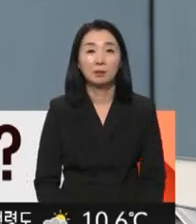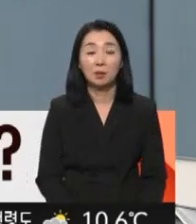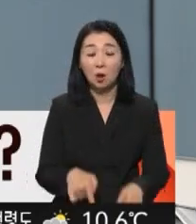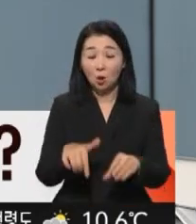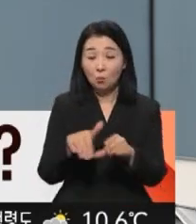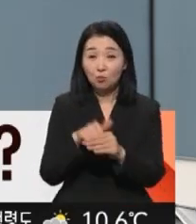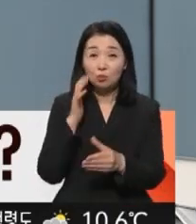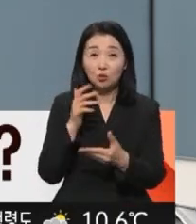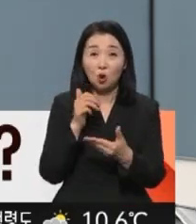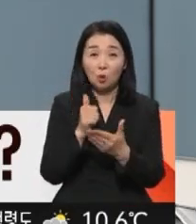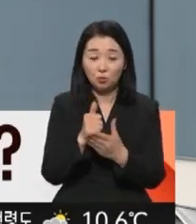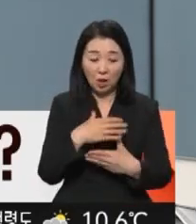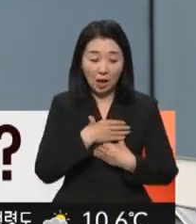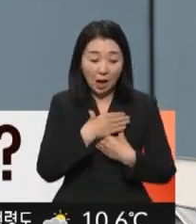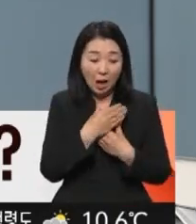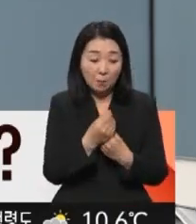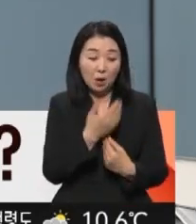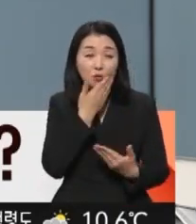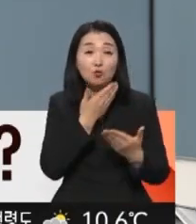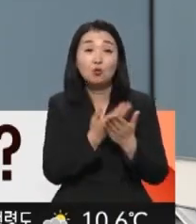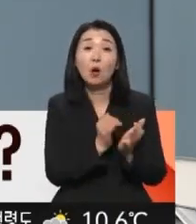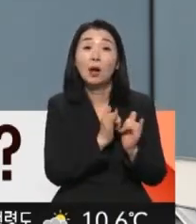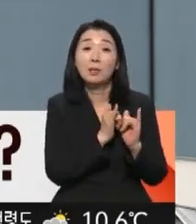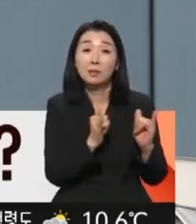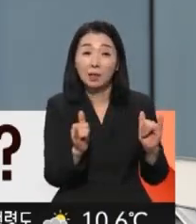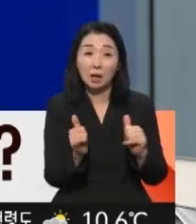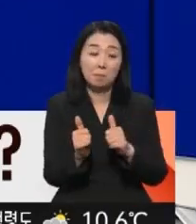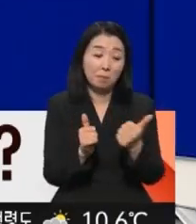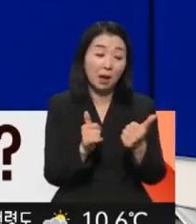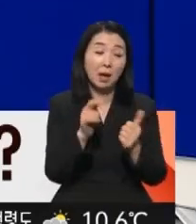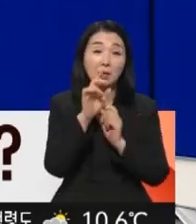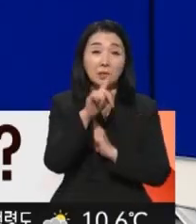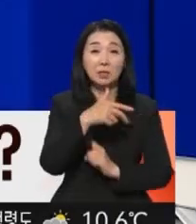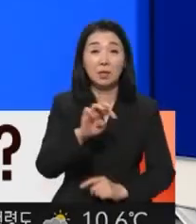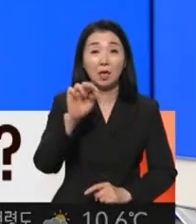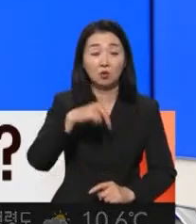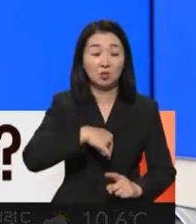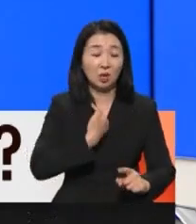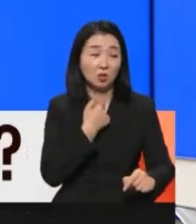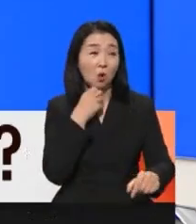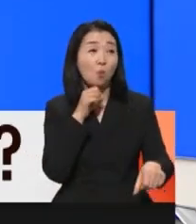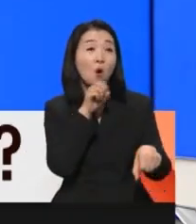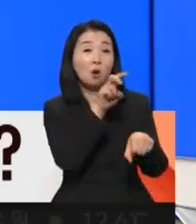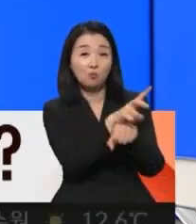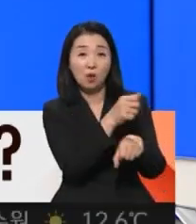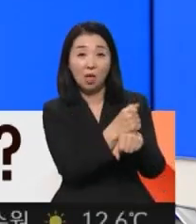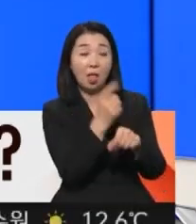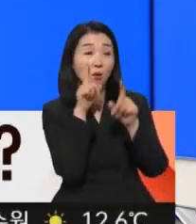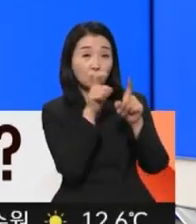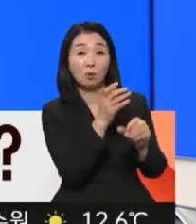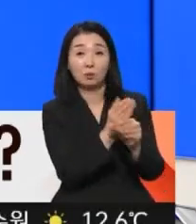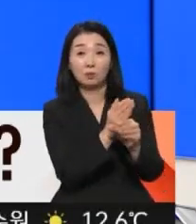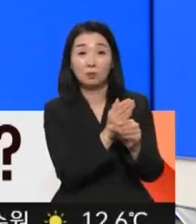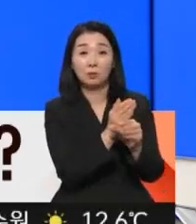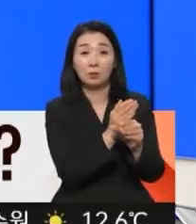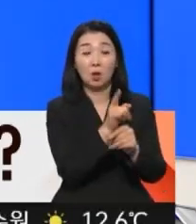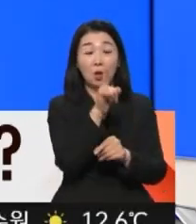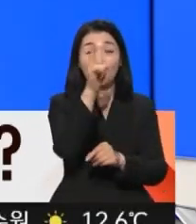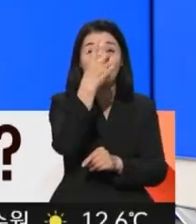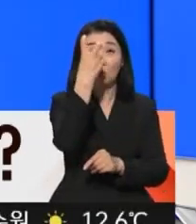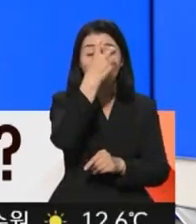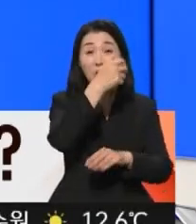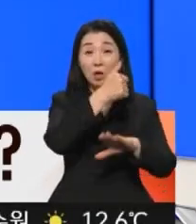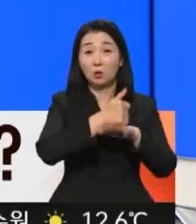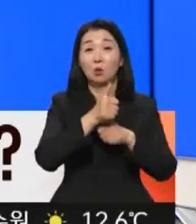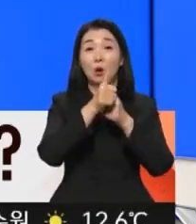청와대 안보라인의 핵심 인물이죠. 피살된 고 이대준 씨가 자진 월북한 걸로 몰아갔다는 의혹을 받고 있는데요. 윗선 수사